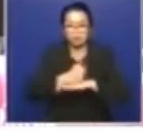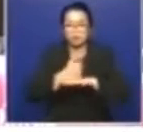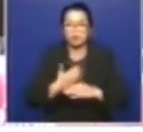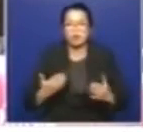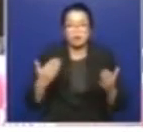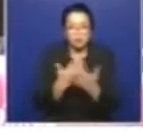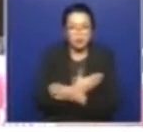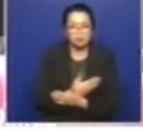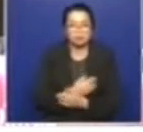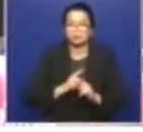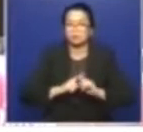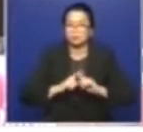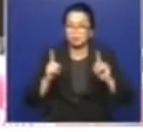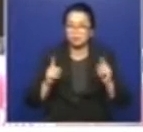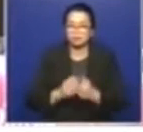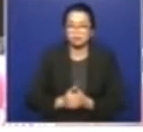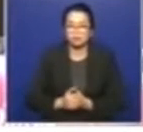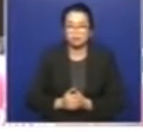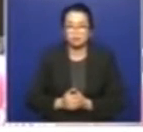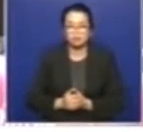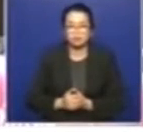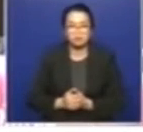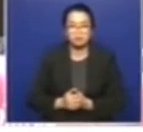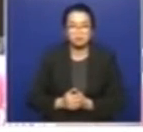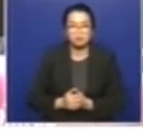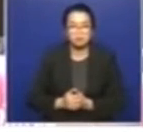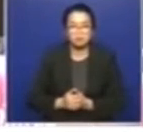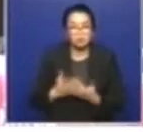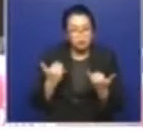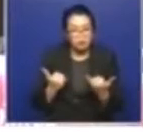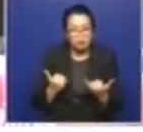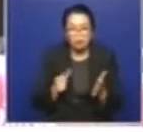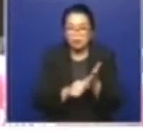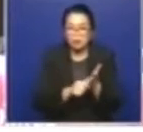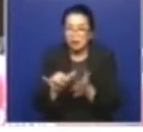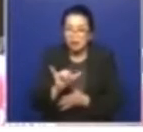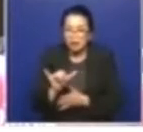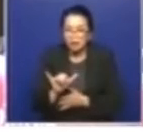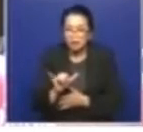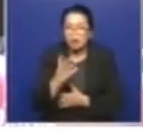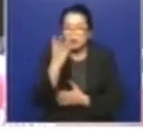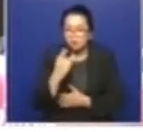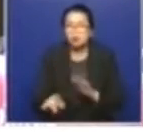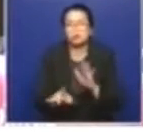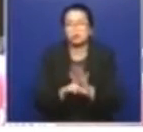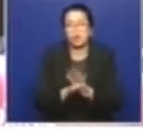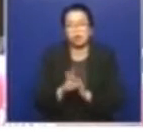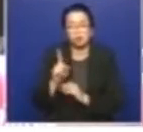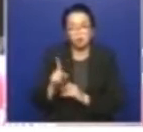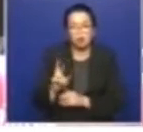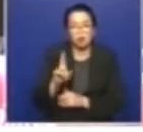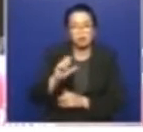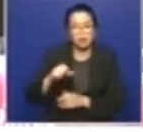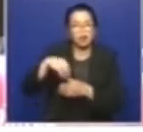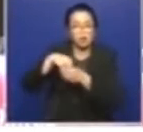ช่แล้วเหลืออะไรก็เหลือทางสุดท้ายที่จะรักษาสภาไว้เพื่อนผมท่านอนุช